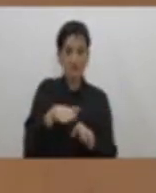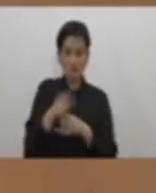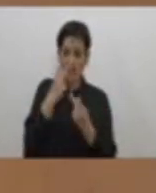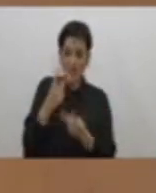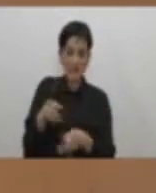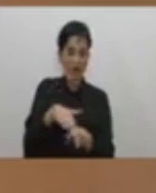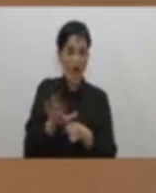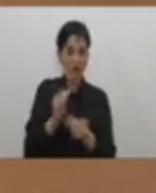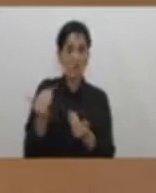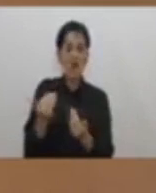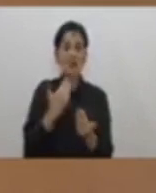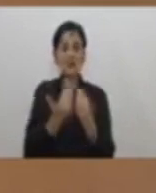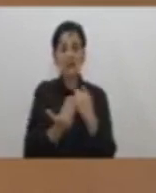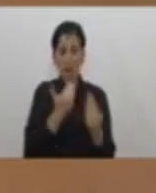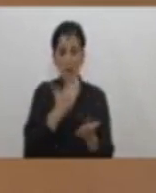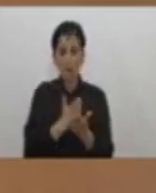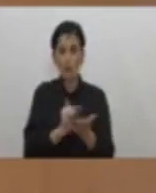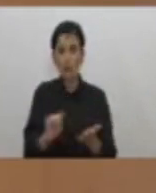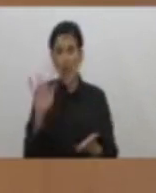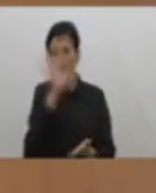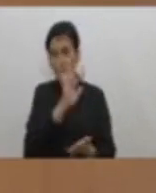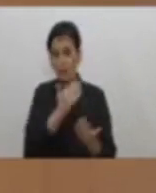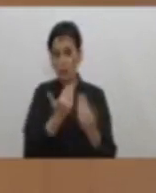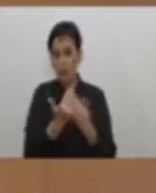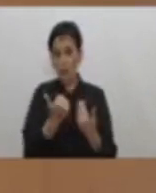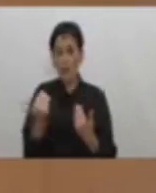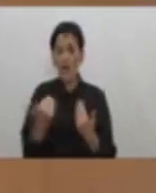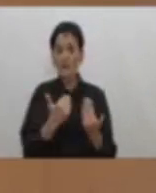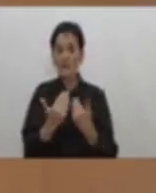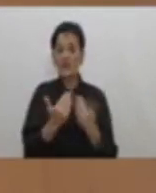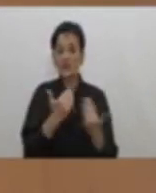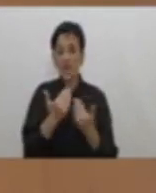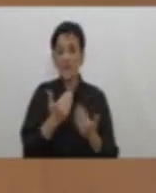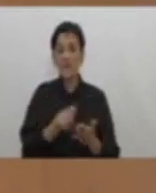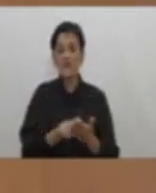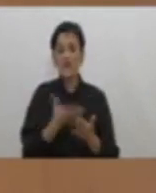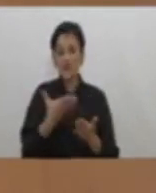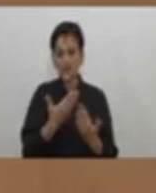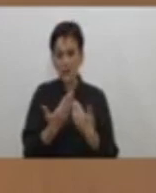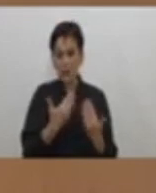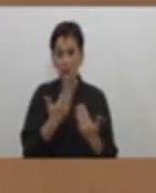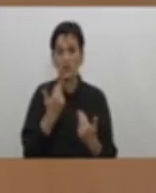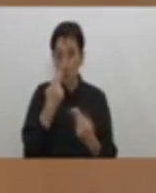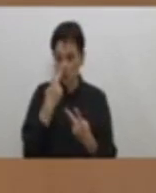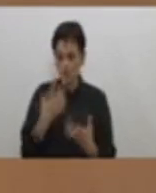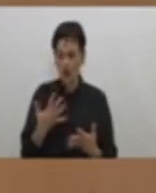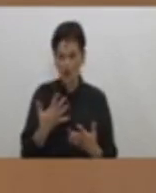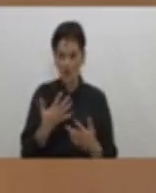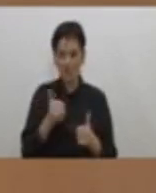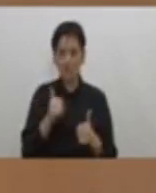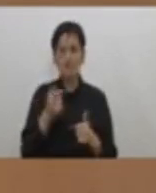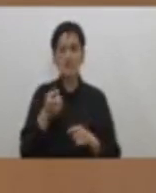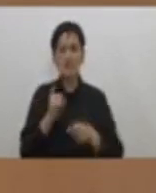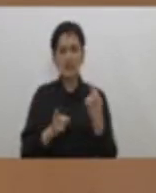არის მათი დამოკიდებულება ევროპისადმი ეს არის მათი დამოკიდებულება ღირებულებებისადმი და აქედან ჩანს ძალიან კარგად რომ